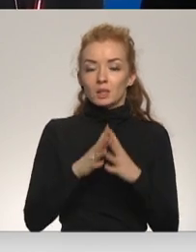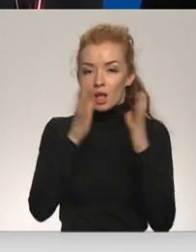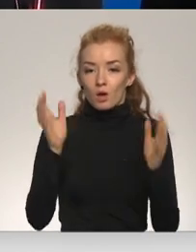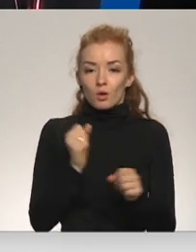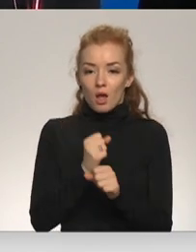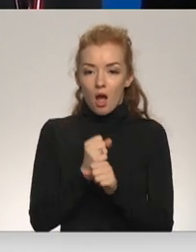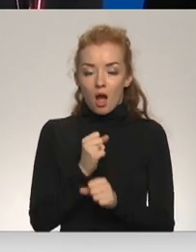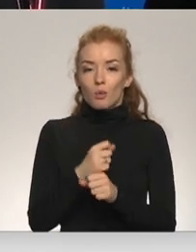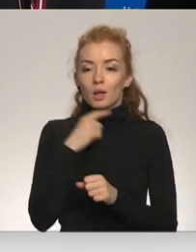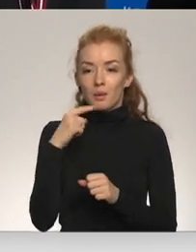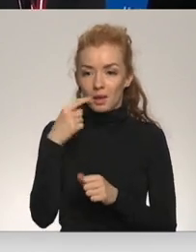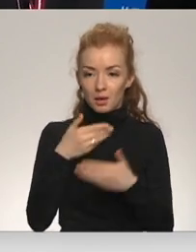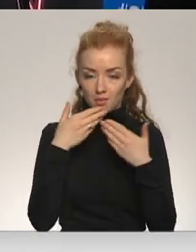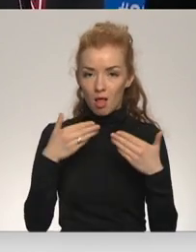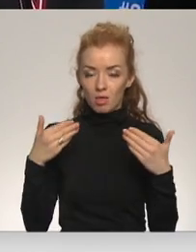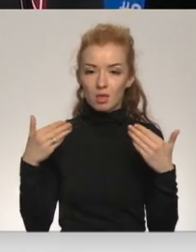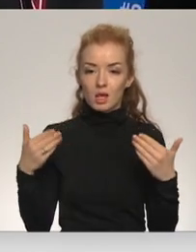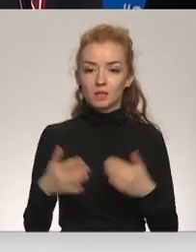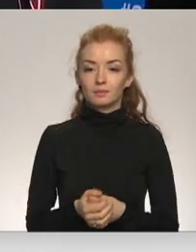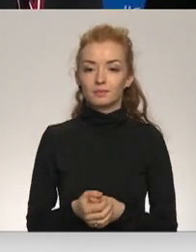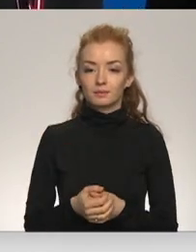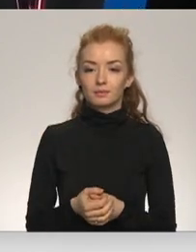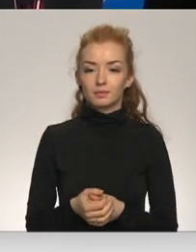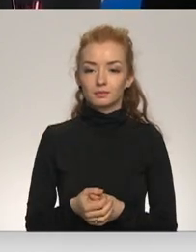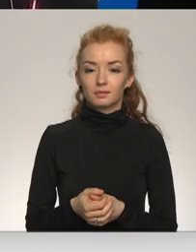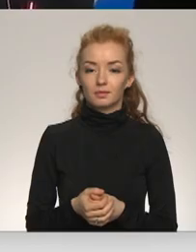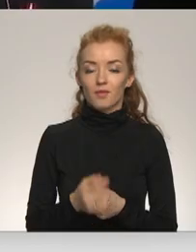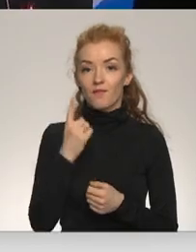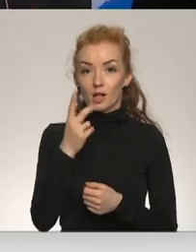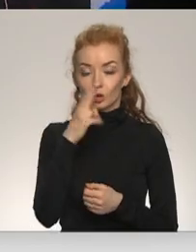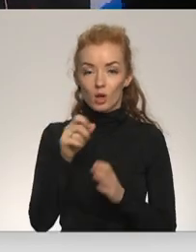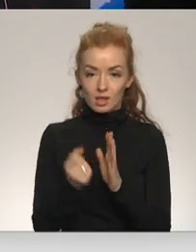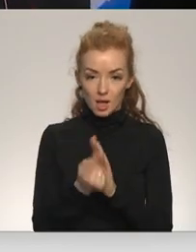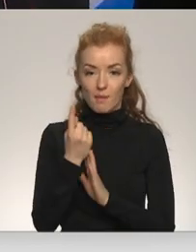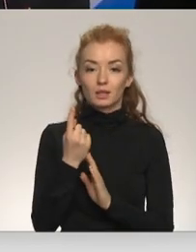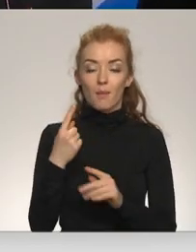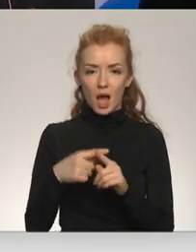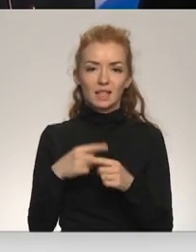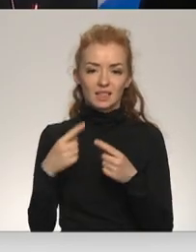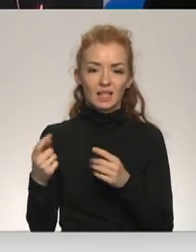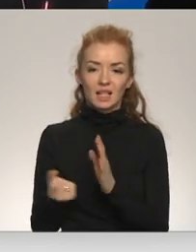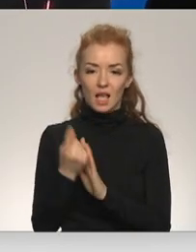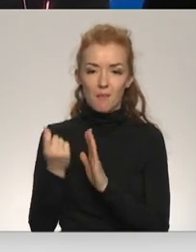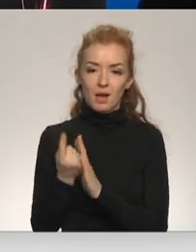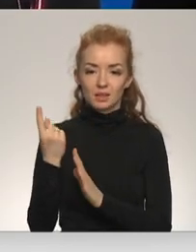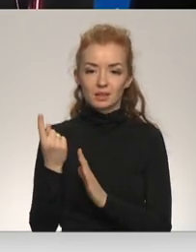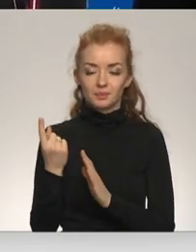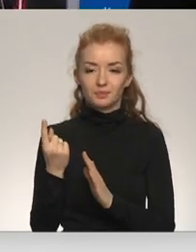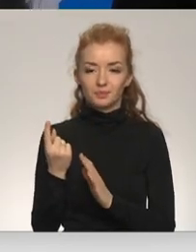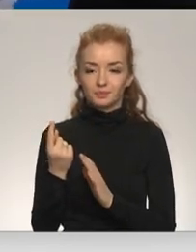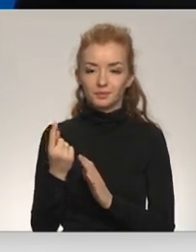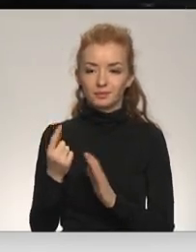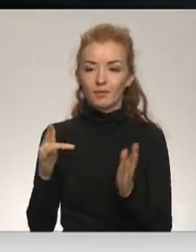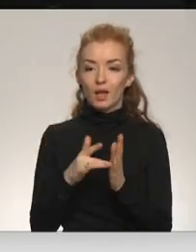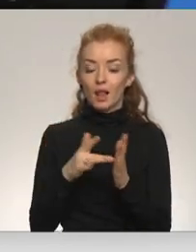viņiem pateikties, tas ir viens no iemesliem, un ir arī citi iemesli, es domāju, kāds arī. Kādām sajūtām jūs